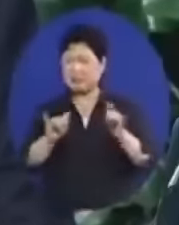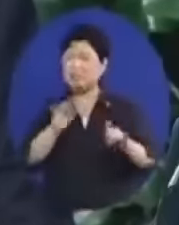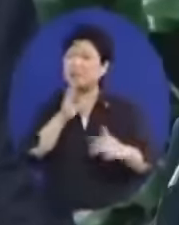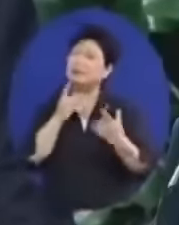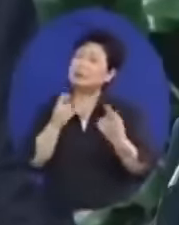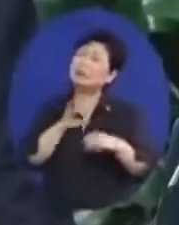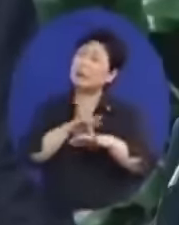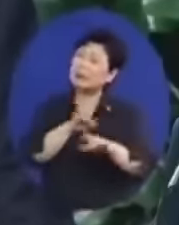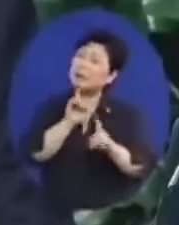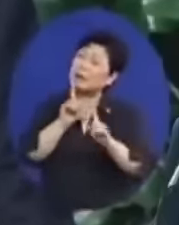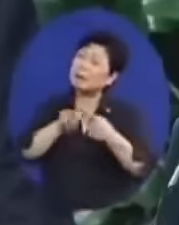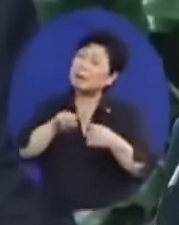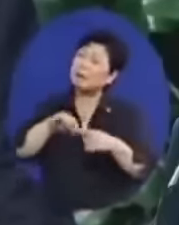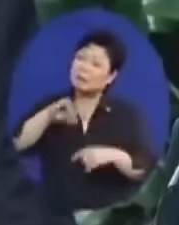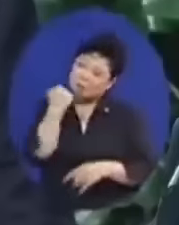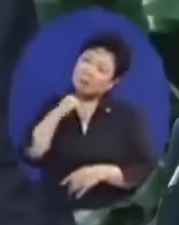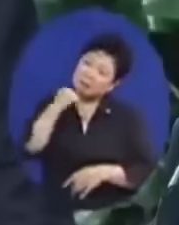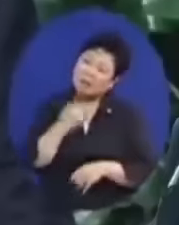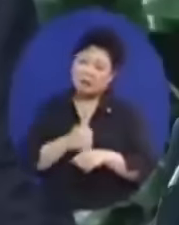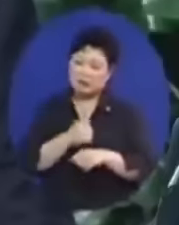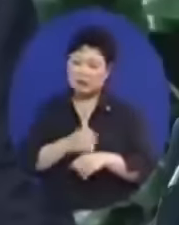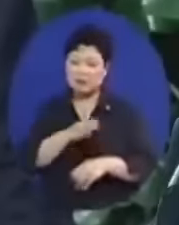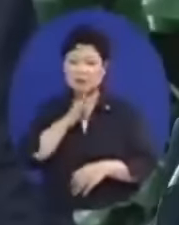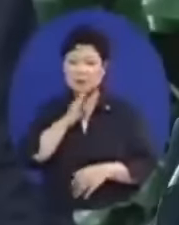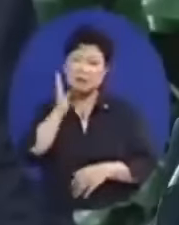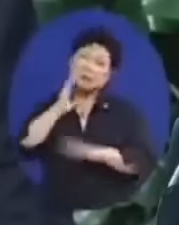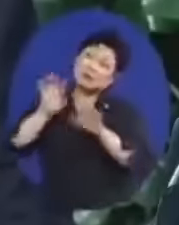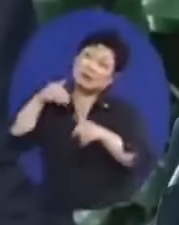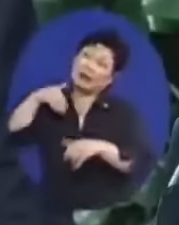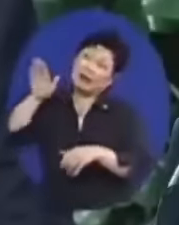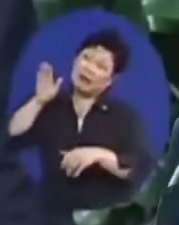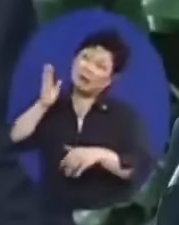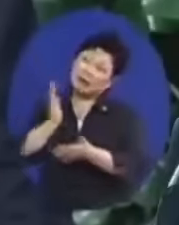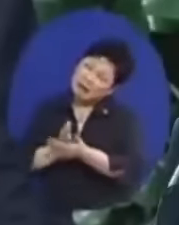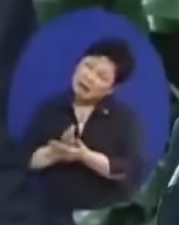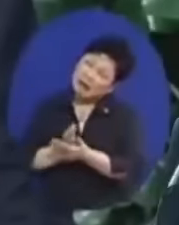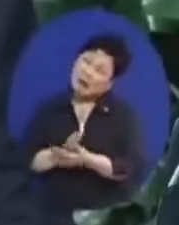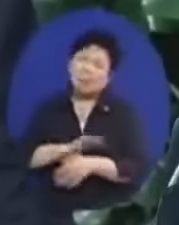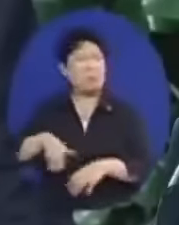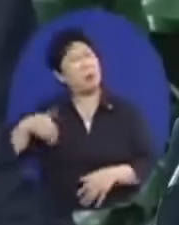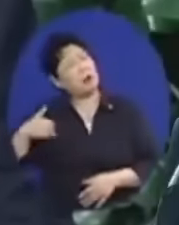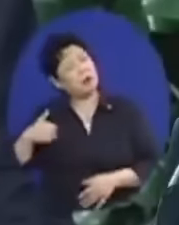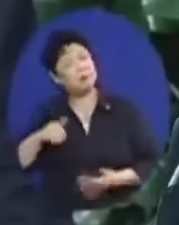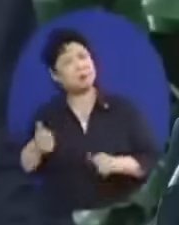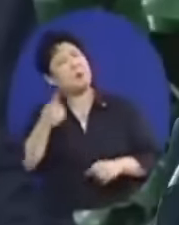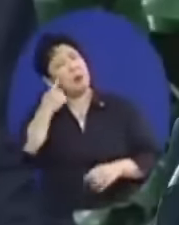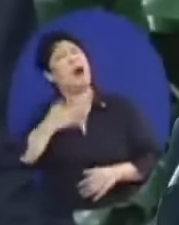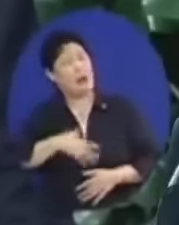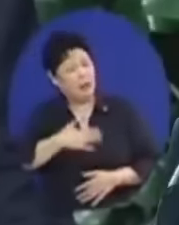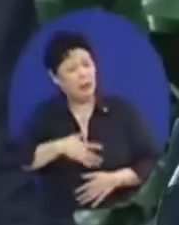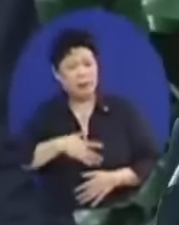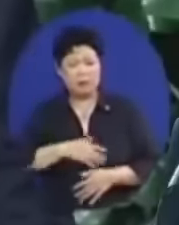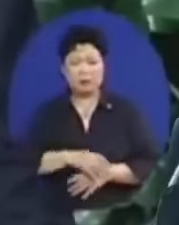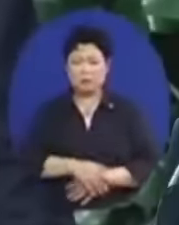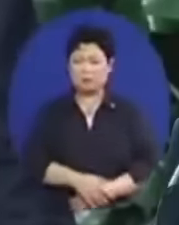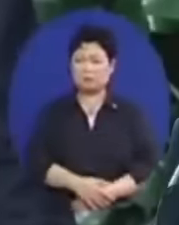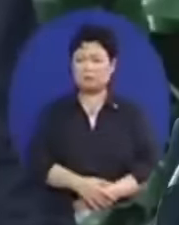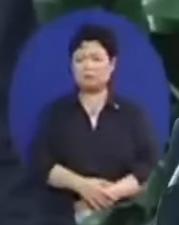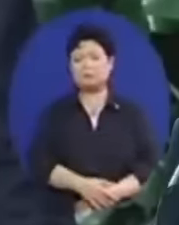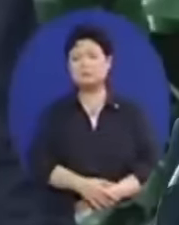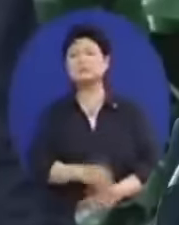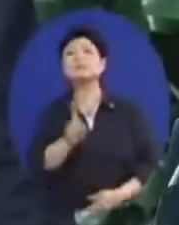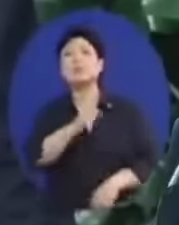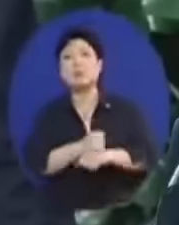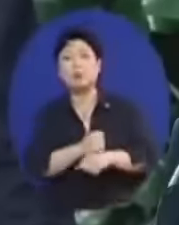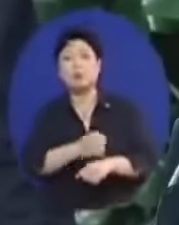맞아요. 실패자입니다. 정당 갈지 안 갈지 모른다. 가봐야 알겠지요. 이래 되면